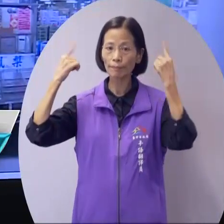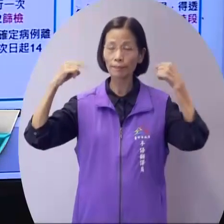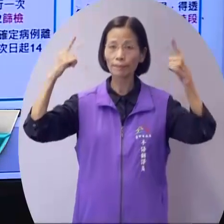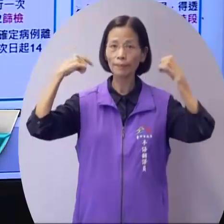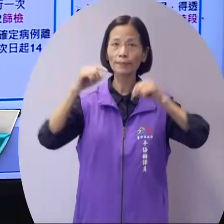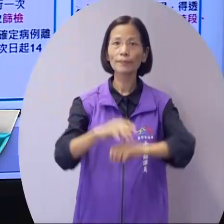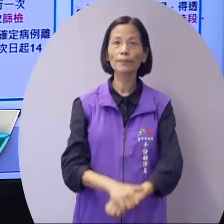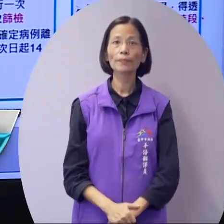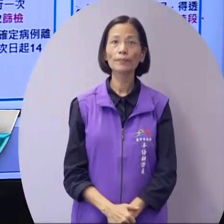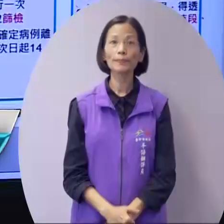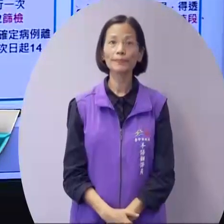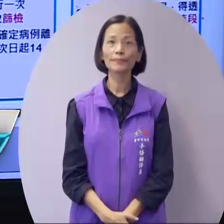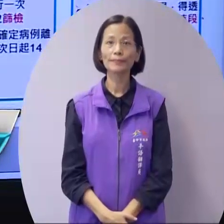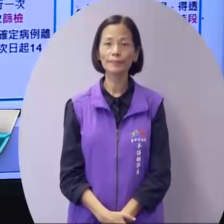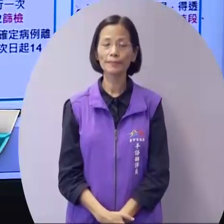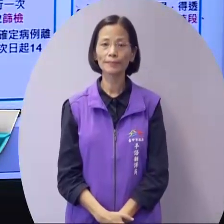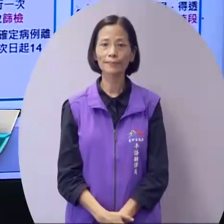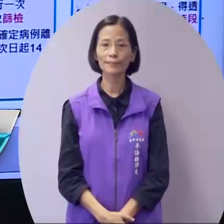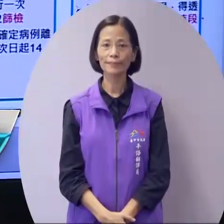好，下一页。